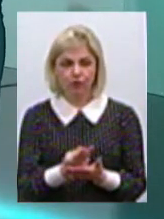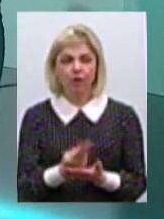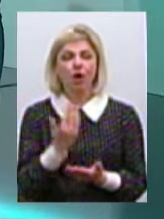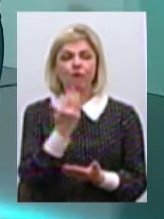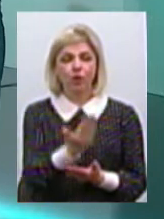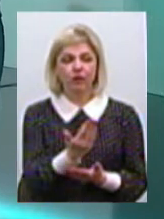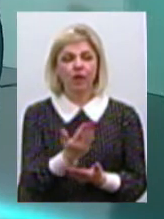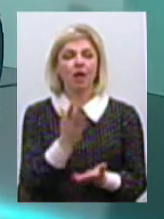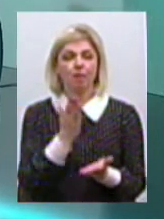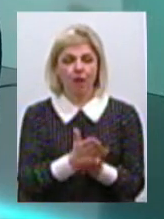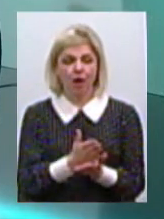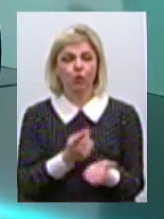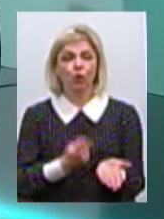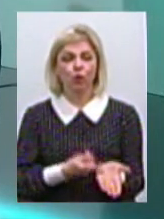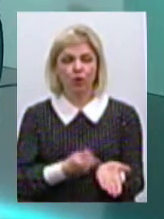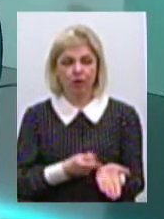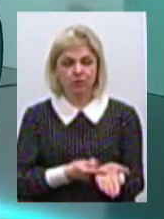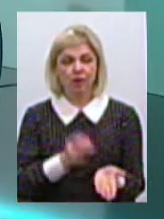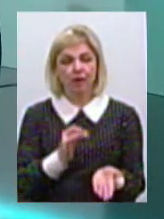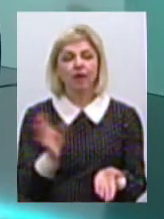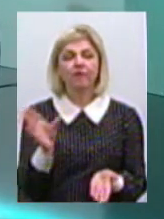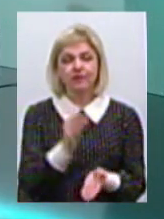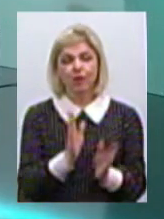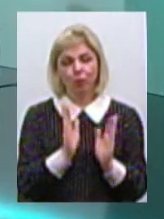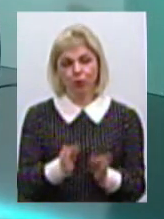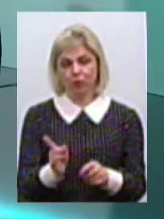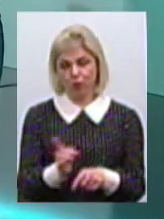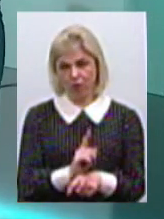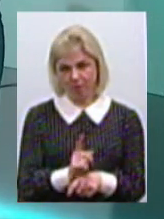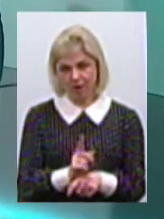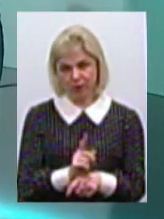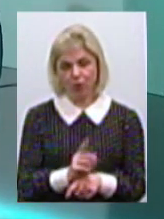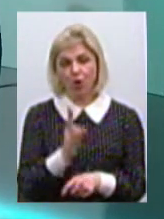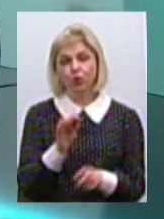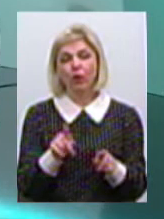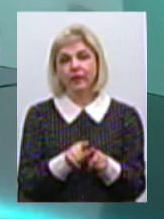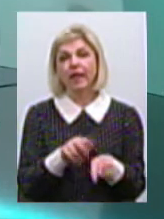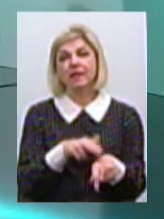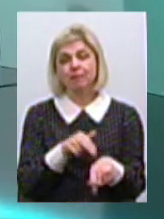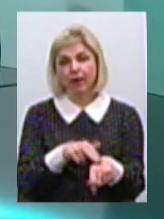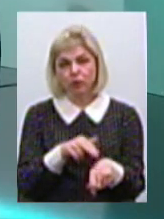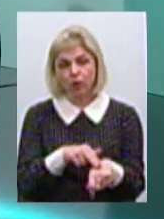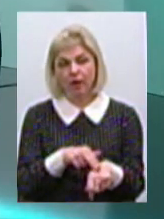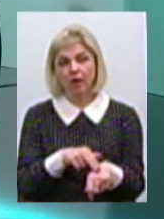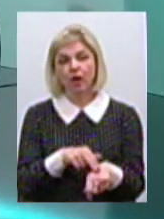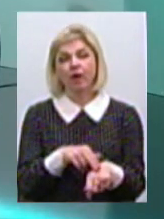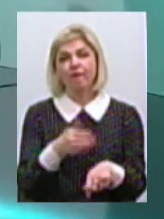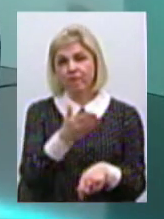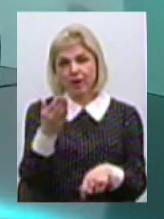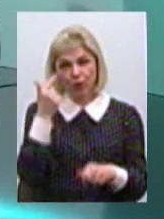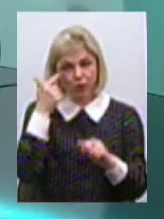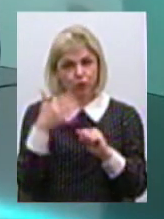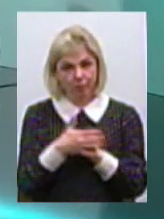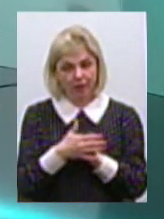базу, розберуться і все буде нормально. Але, звичайно, такі інспектори, які... Ви ж розумієте, що для мене